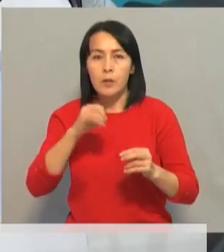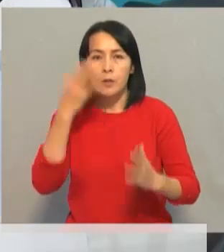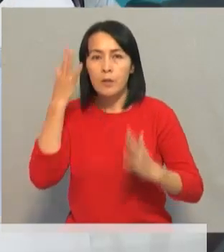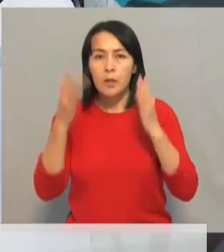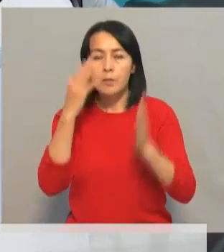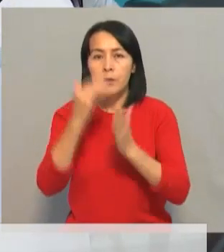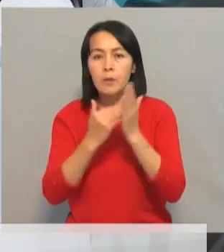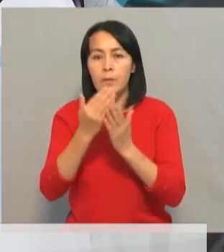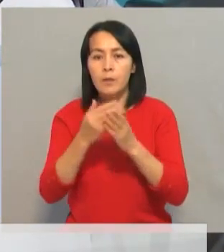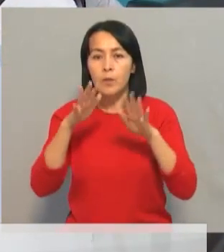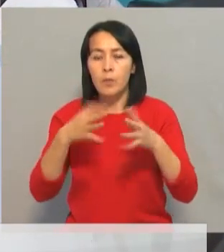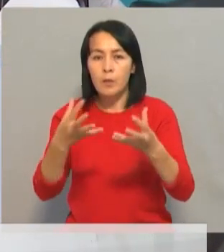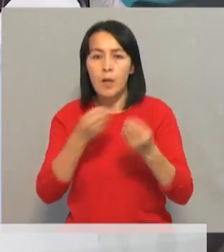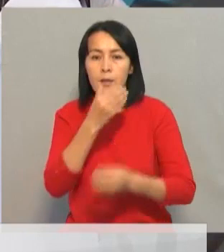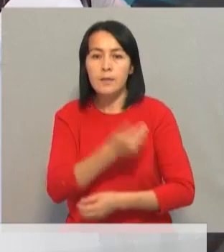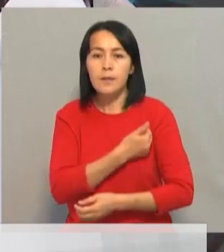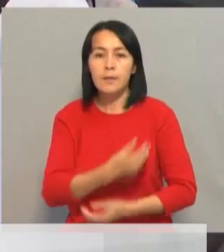асқақ, жүлдеден үміті бар.